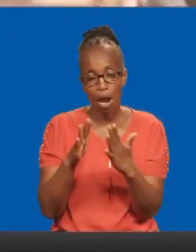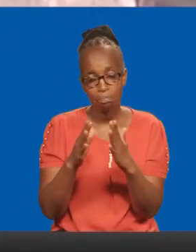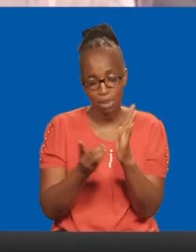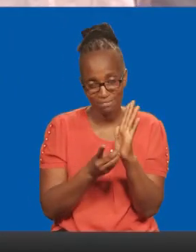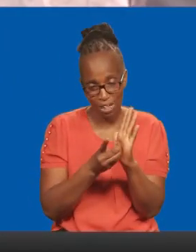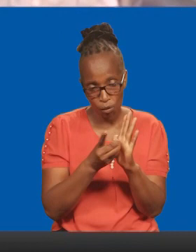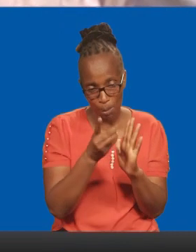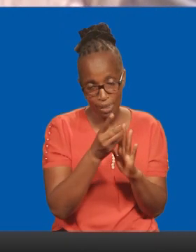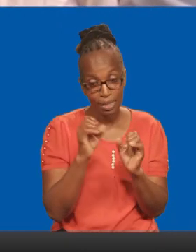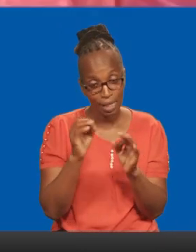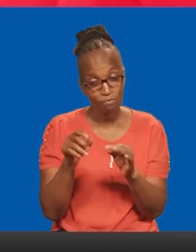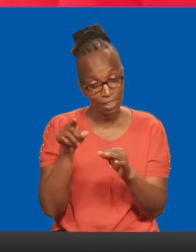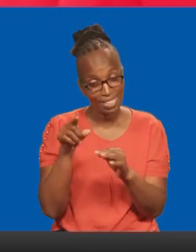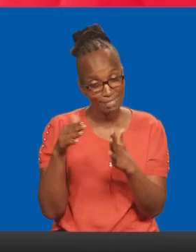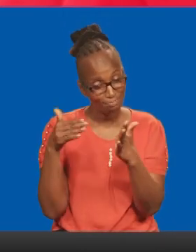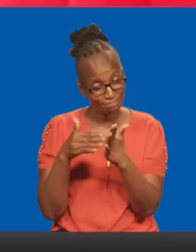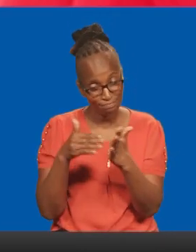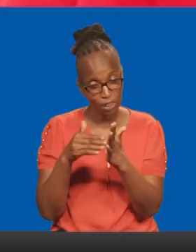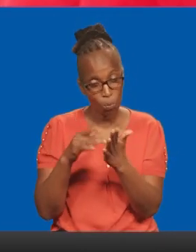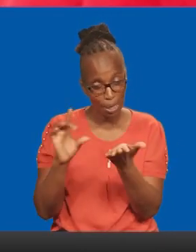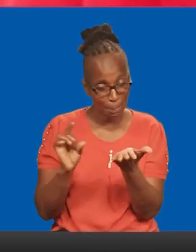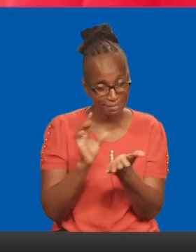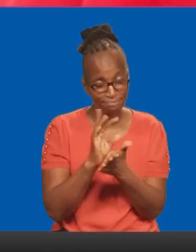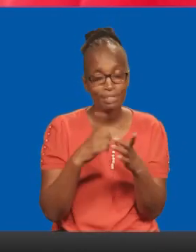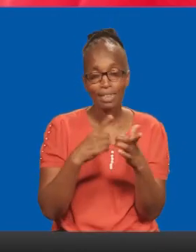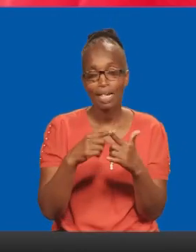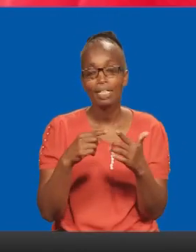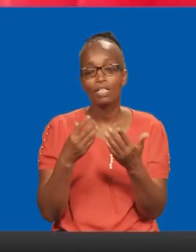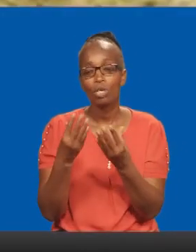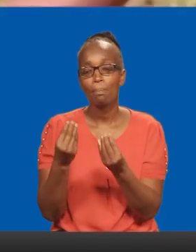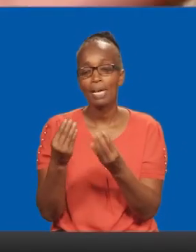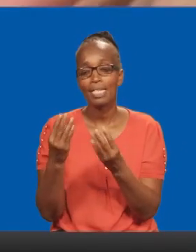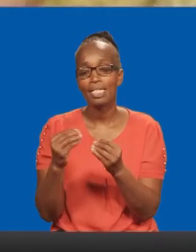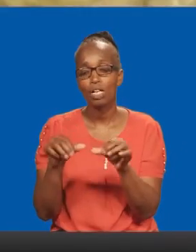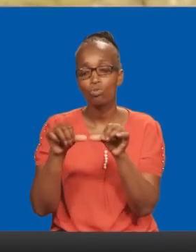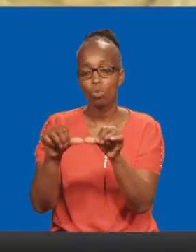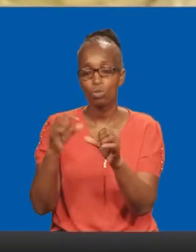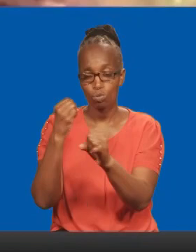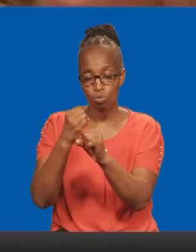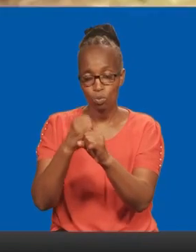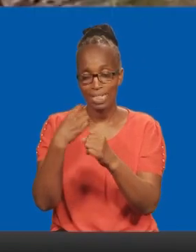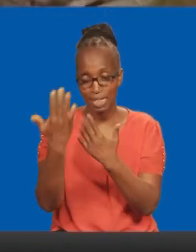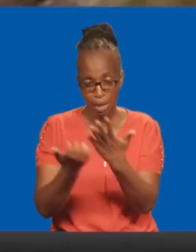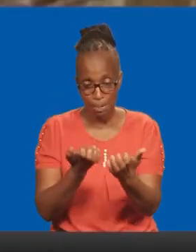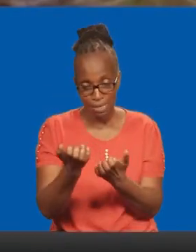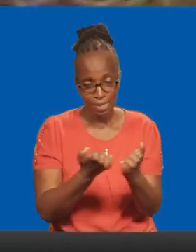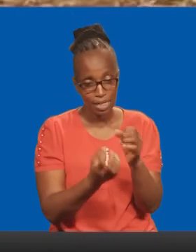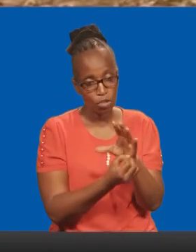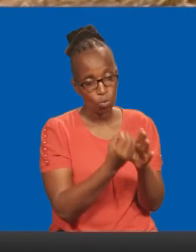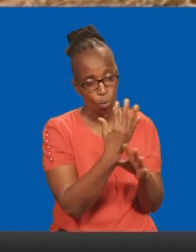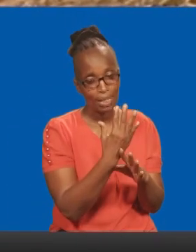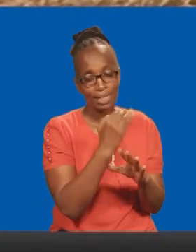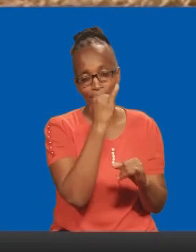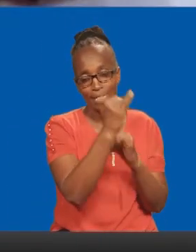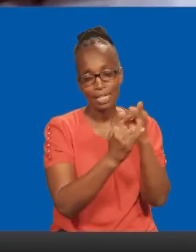akipendekeza iwapo vizuizi vile vitaondolewa, kutakuwepo na urahisi wa kufanya biashara na kukuza uchumi wa